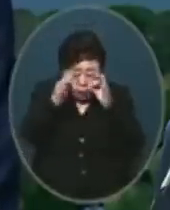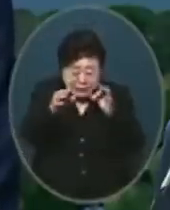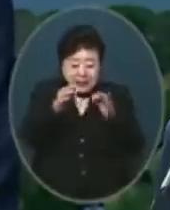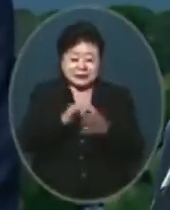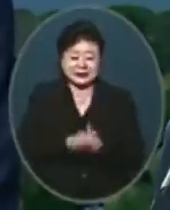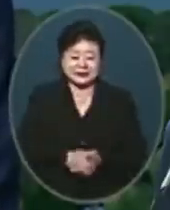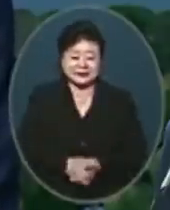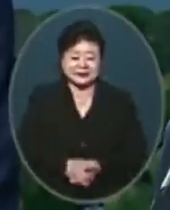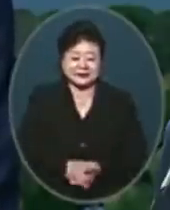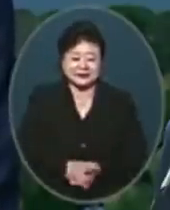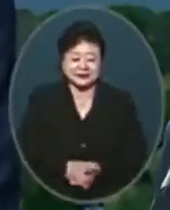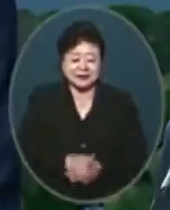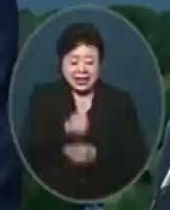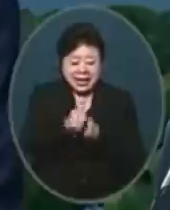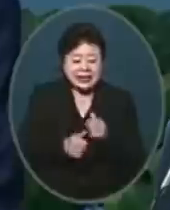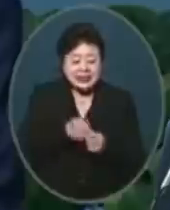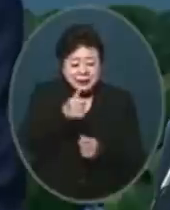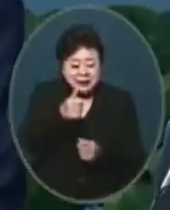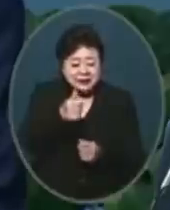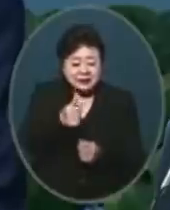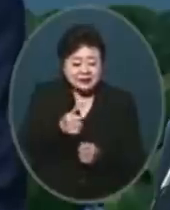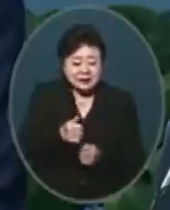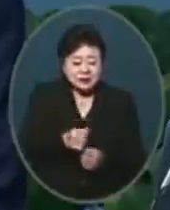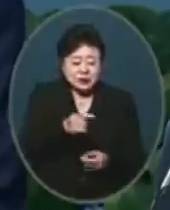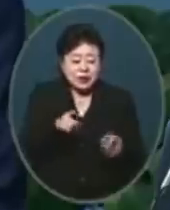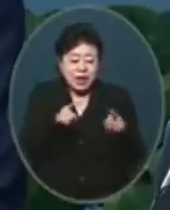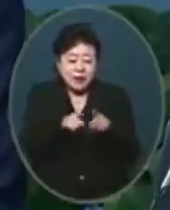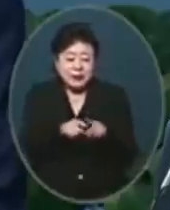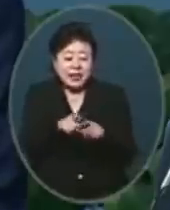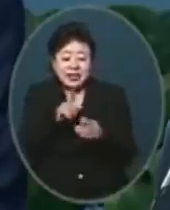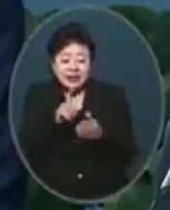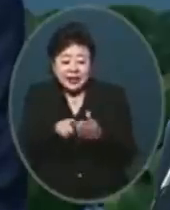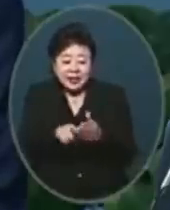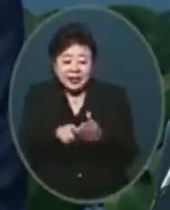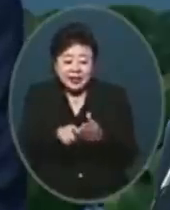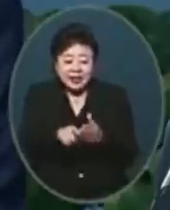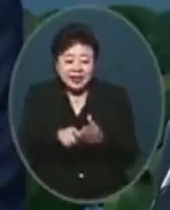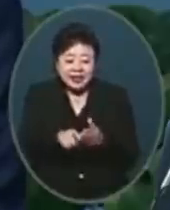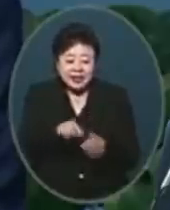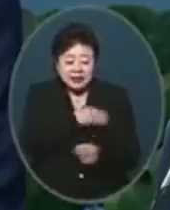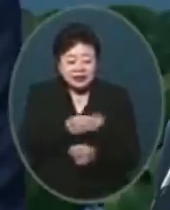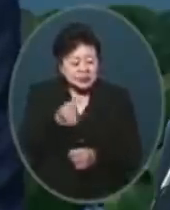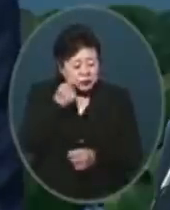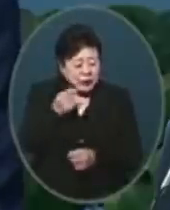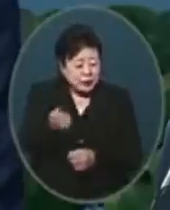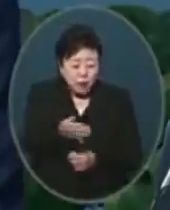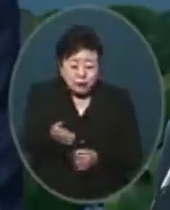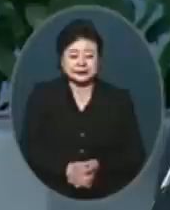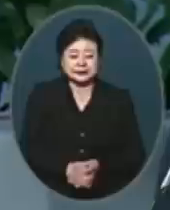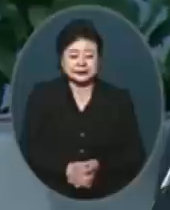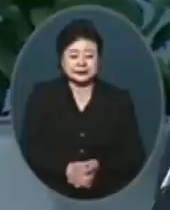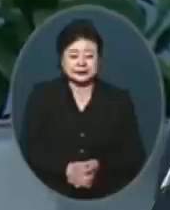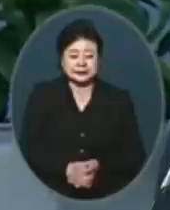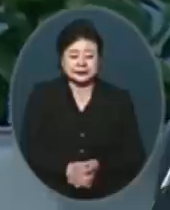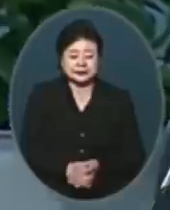합니다. 하나님이 우리와 같이 하면 능치 못하심이 없는 것입니다.